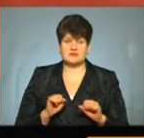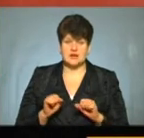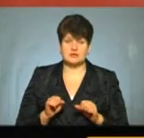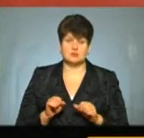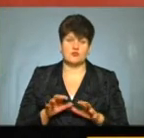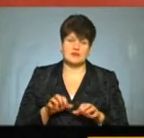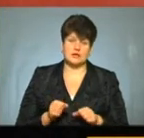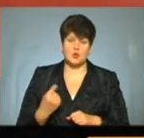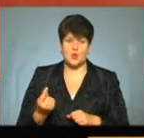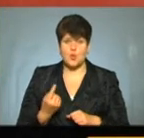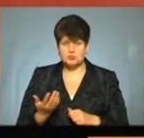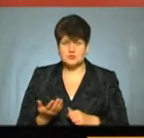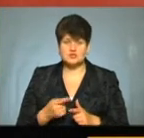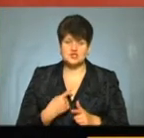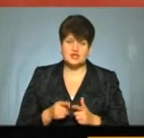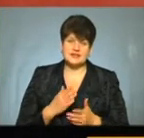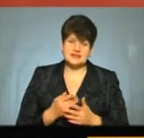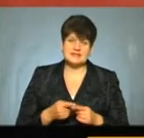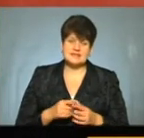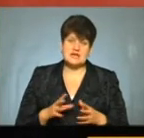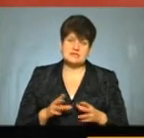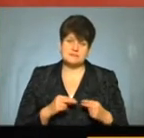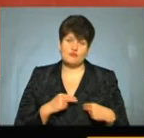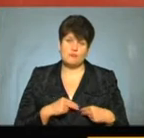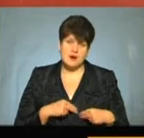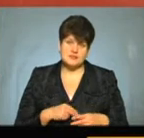області, чи є ця співпраця або планується?